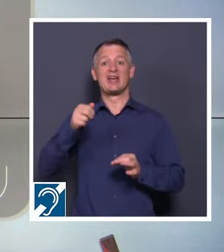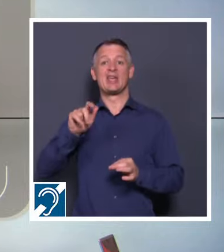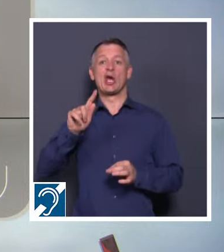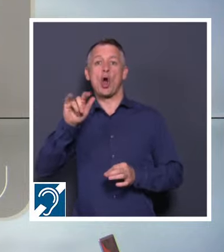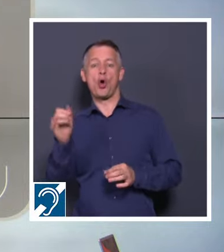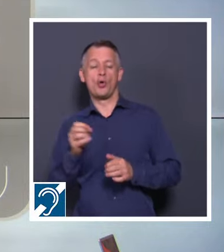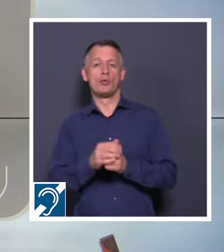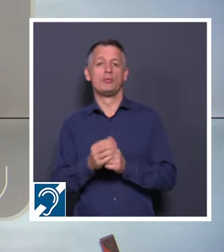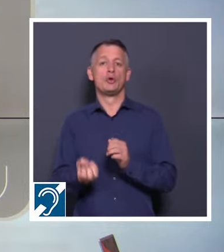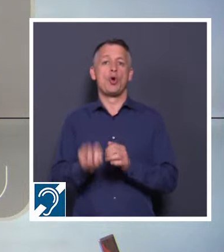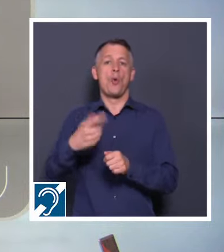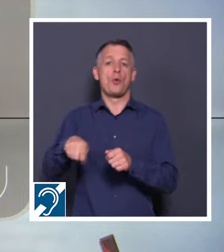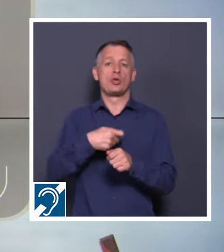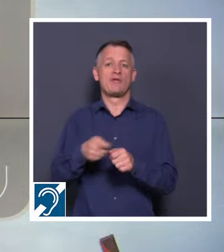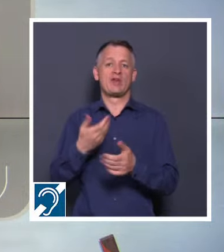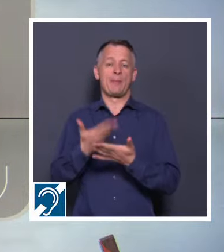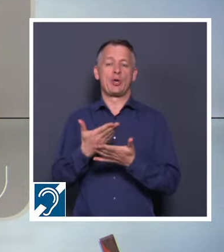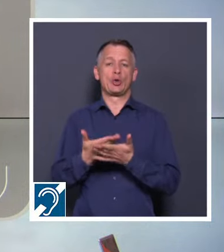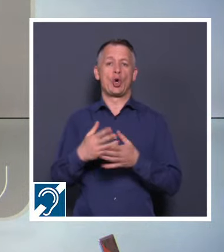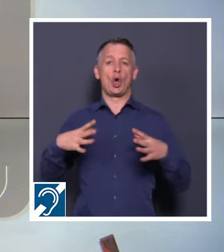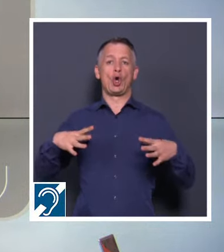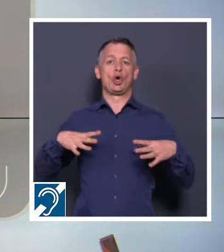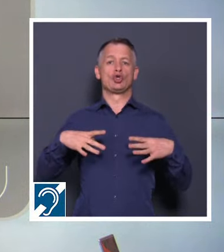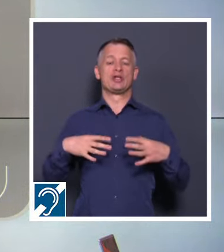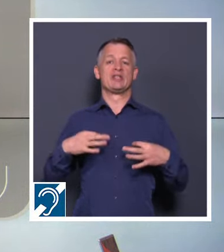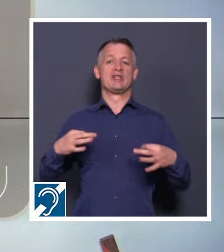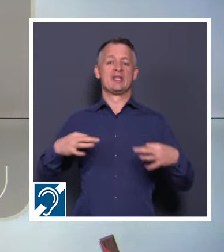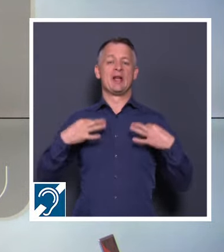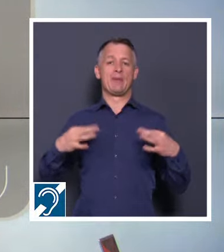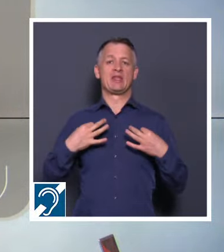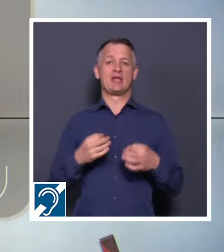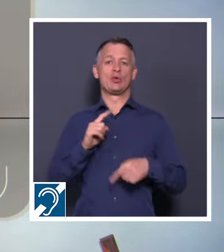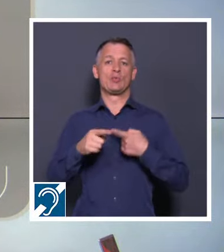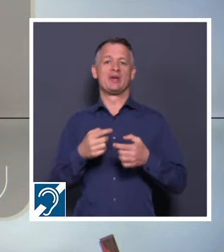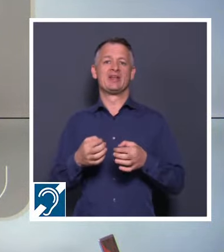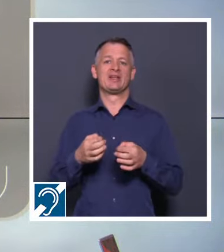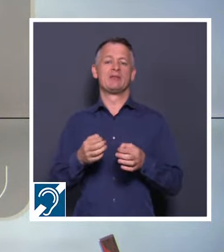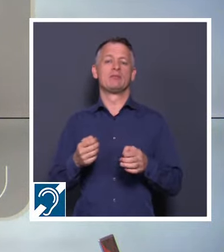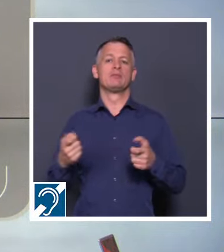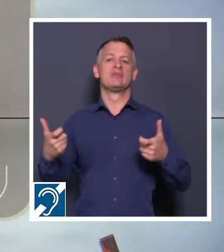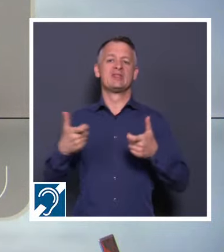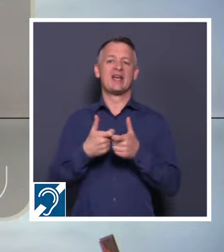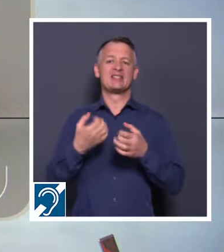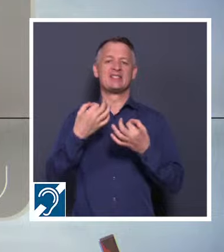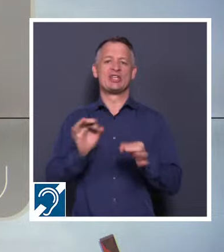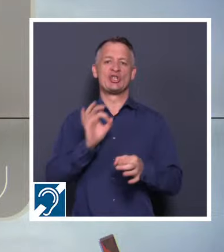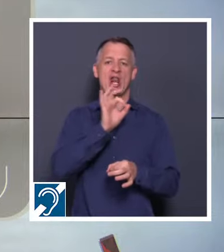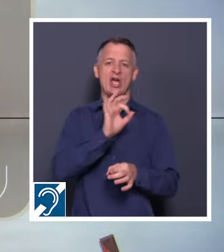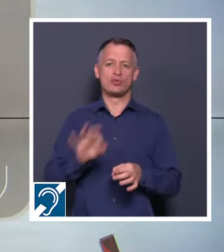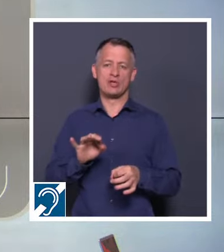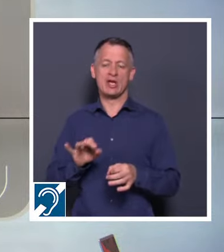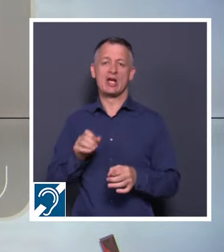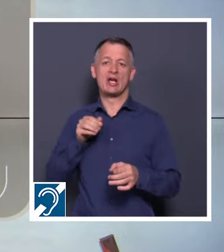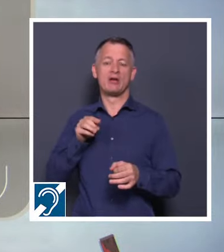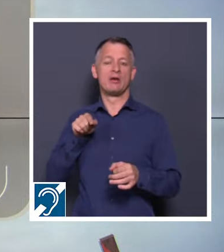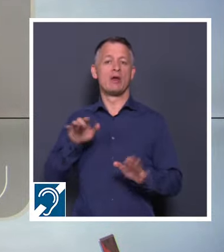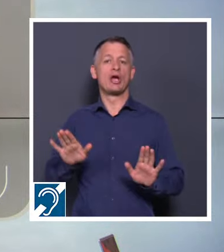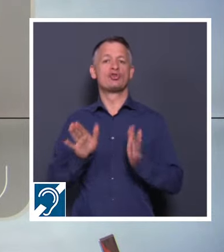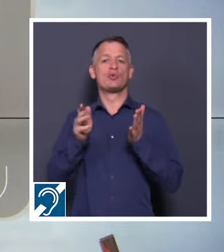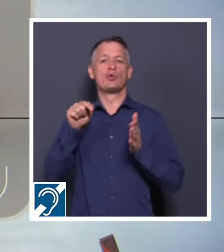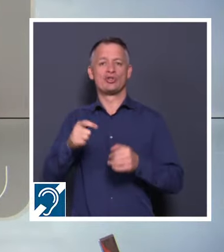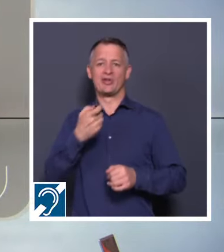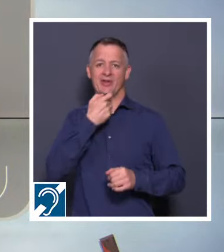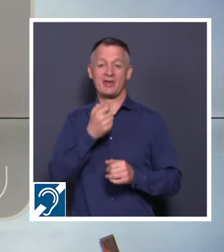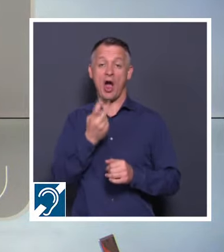adusă concediilor medicale după acea taxă de 10% care a intrat în vigoare la începutul acestui an. Acum vedem modificări legate de